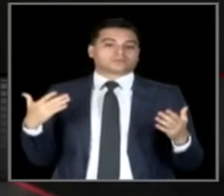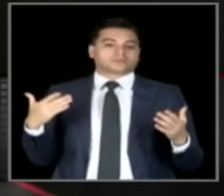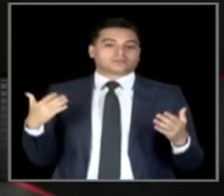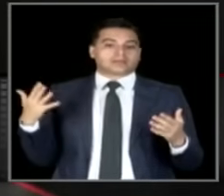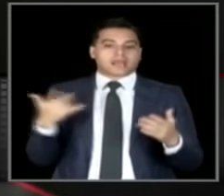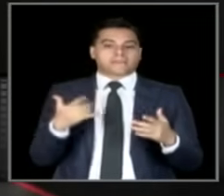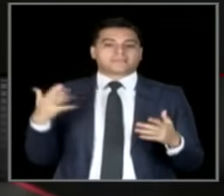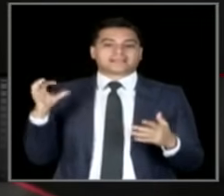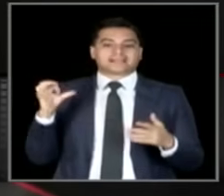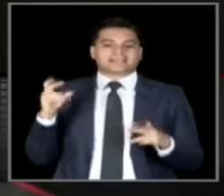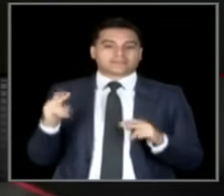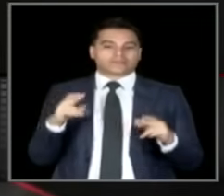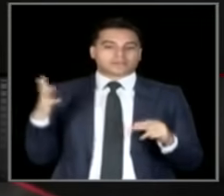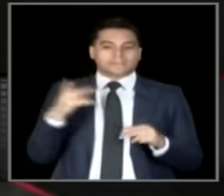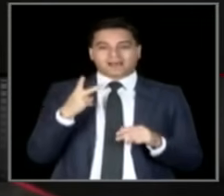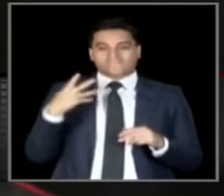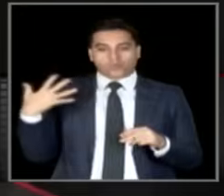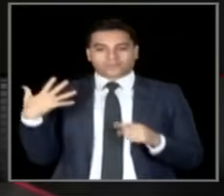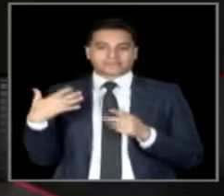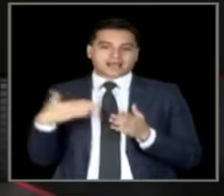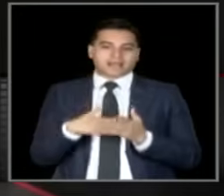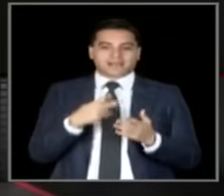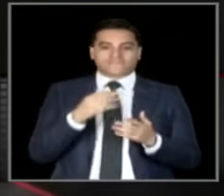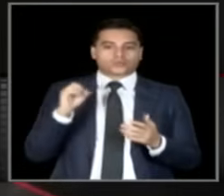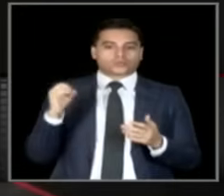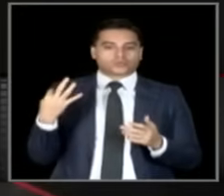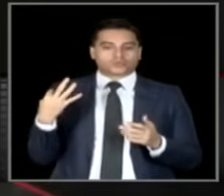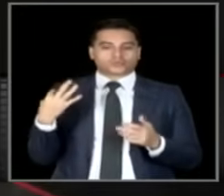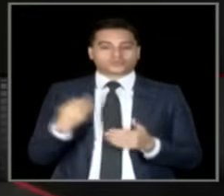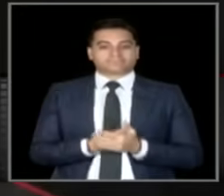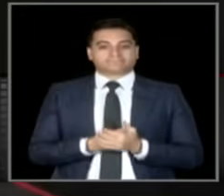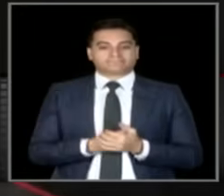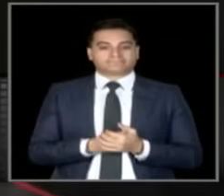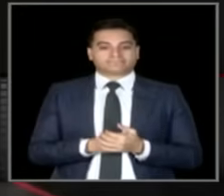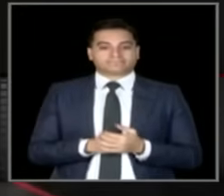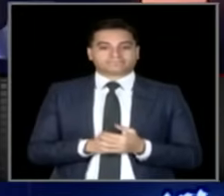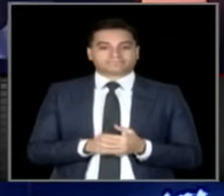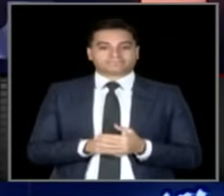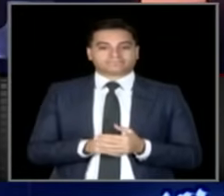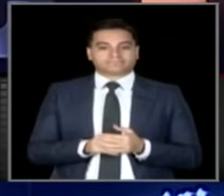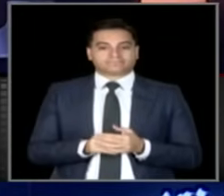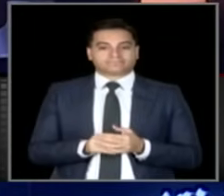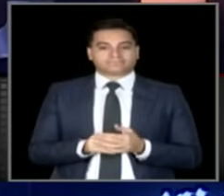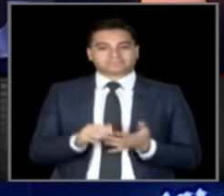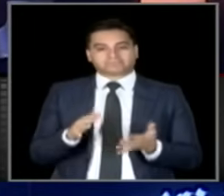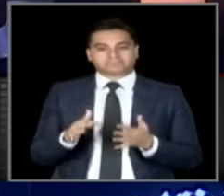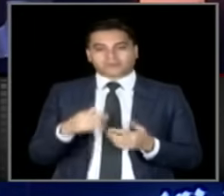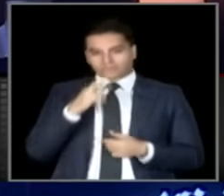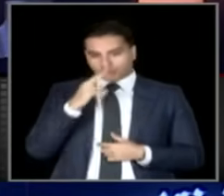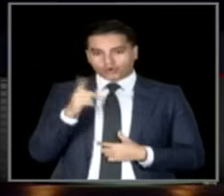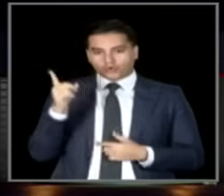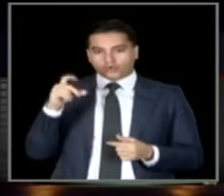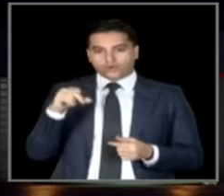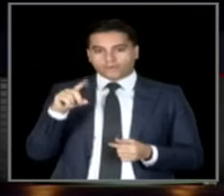9 مواسم من 2005 ل 2013. أنا مش عارفة، بس ممكن نقول روبرت